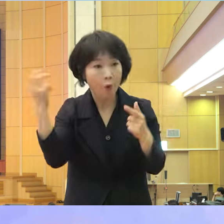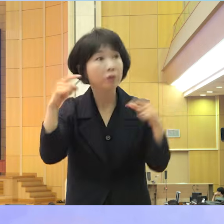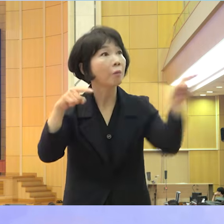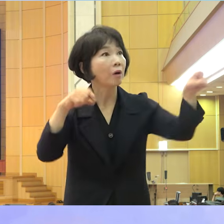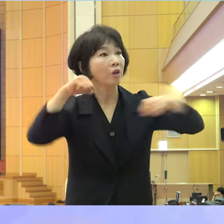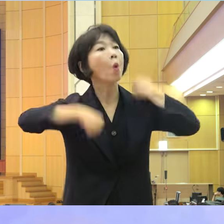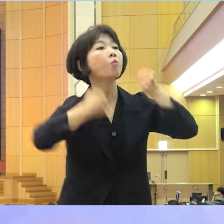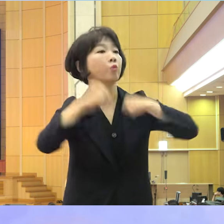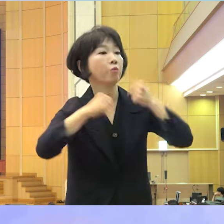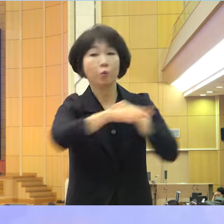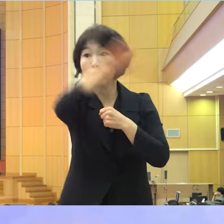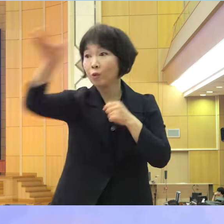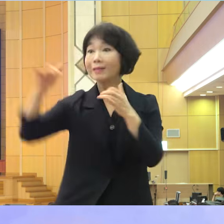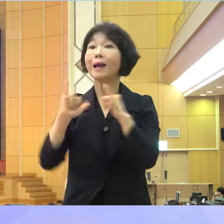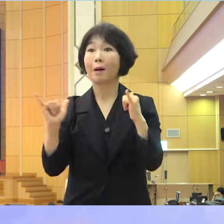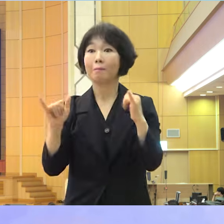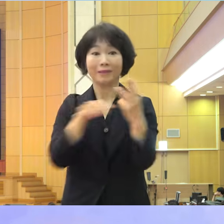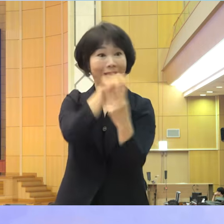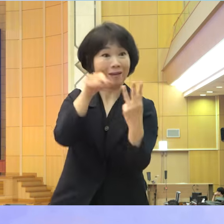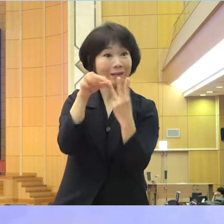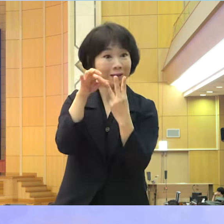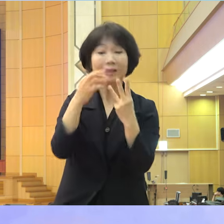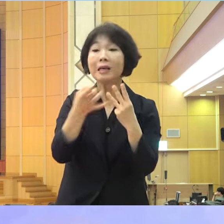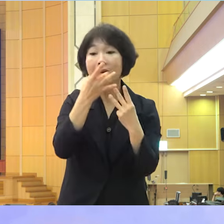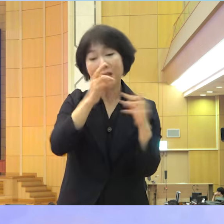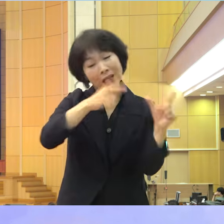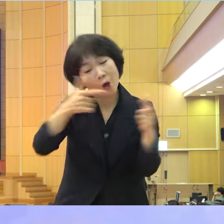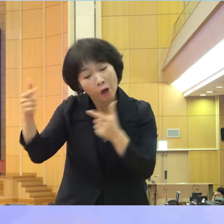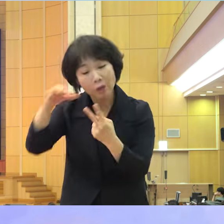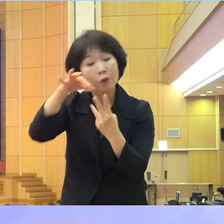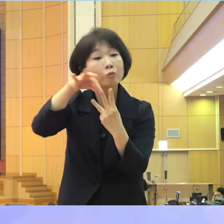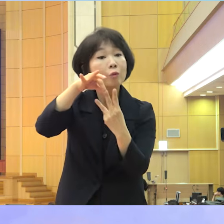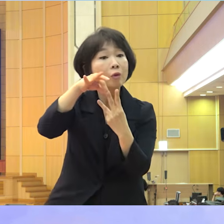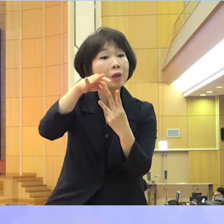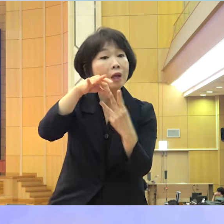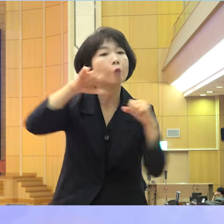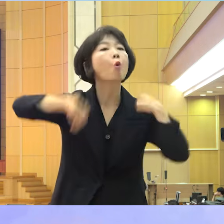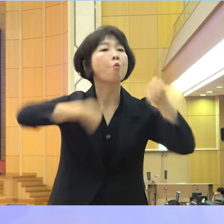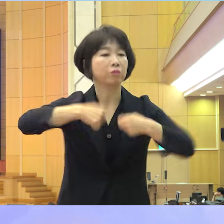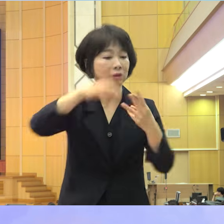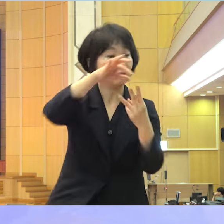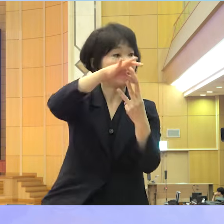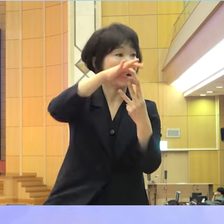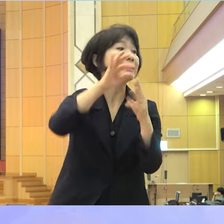동물로, 인간으로 이렇게 살아가는 걸 볼 수가 있는데,